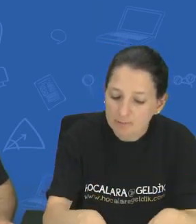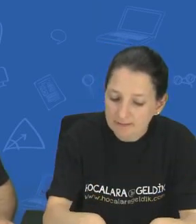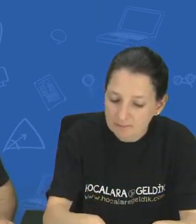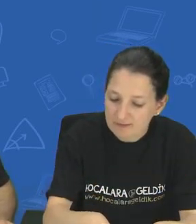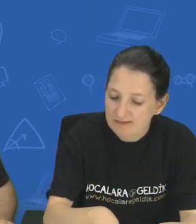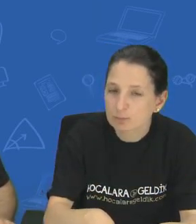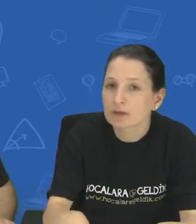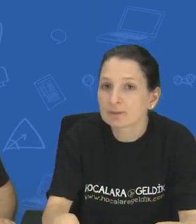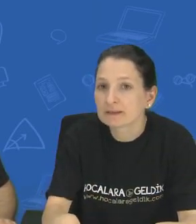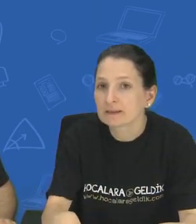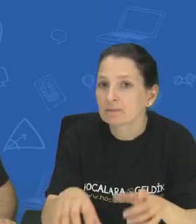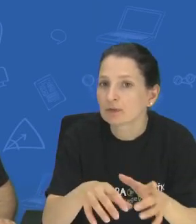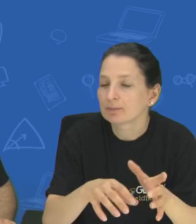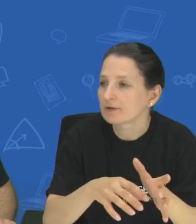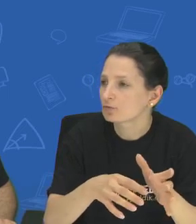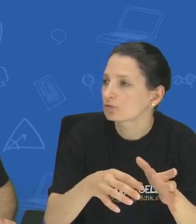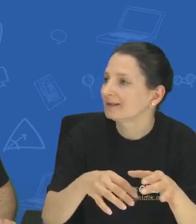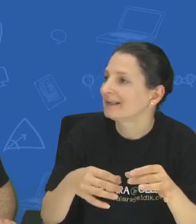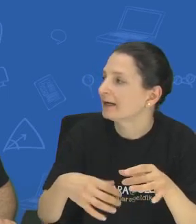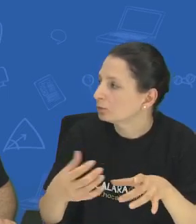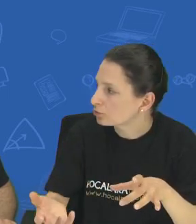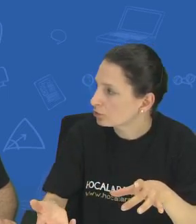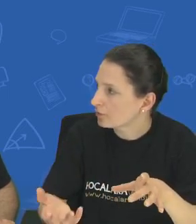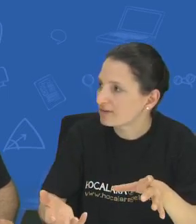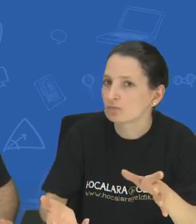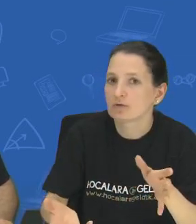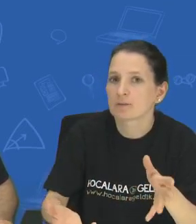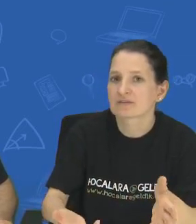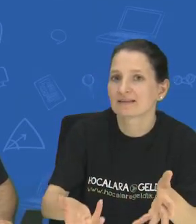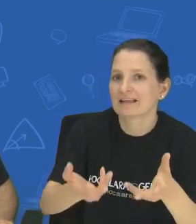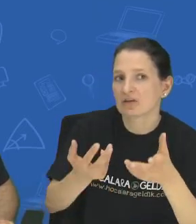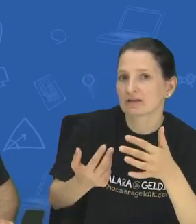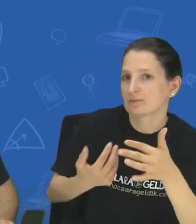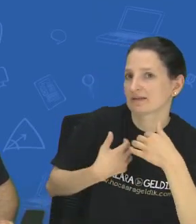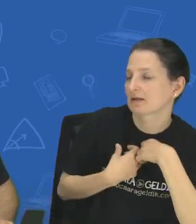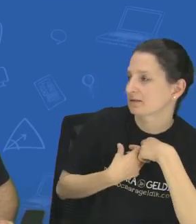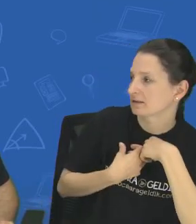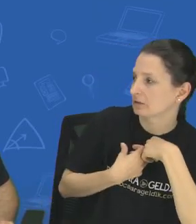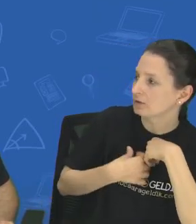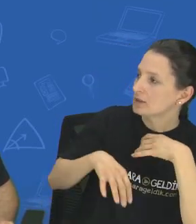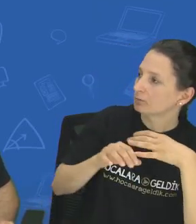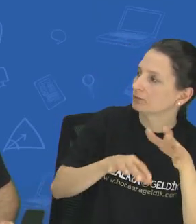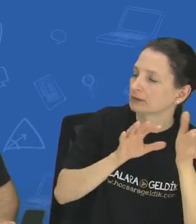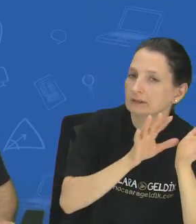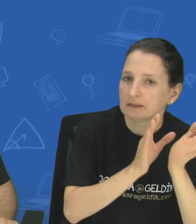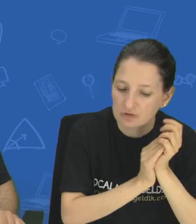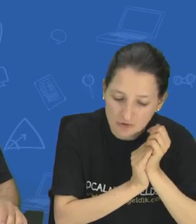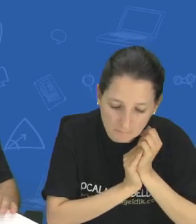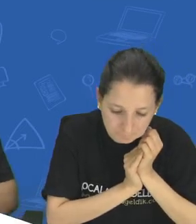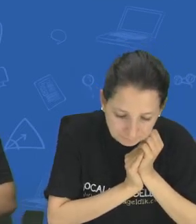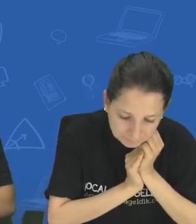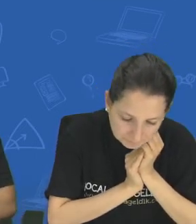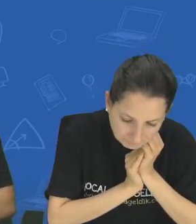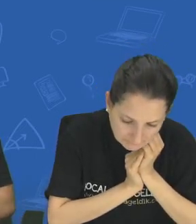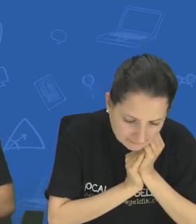Ve bu polimer kimyası da bu yapıları, bu yapılar sonucunda neler oluştu ve bizim dünyamızda ne şekilde bize katkı sağlıyor, bunları